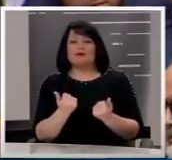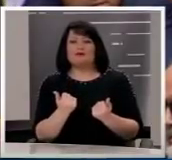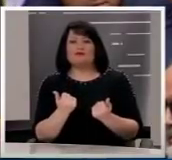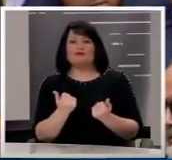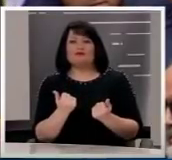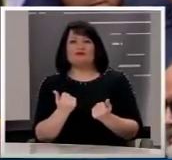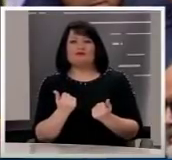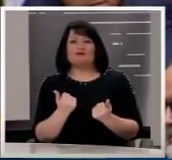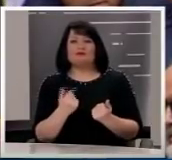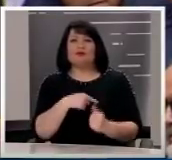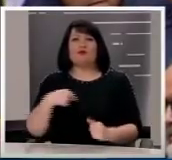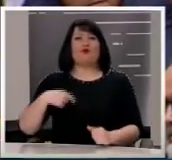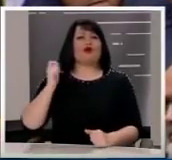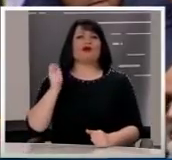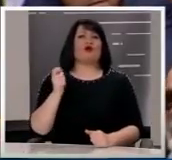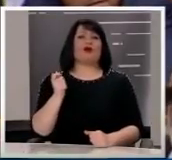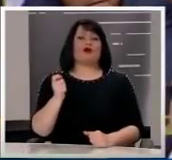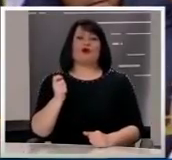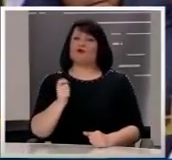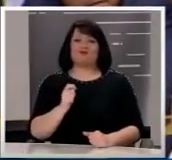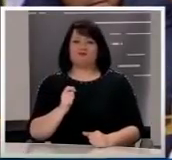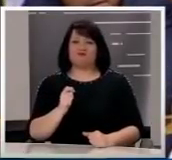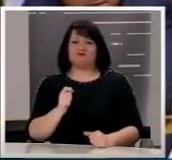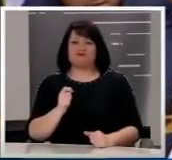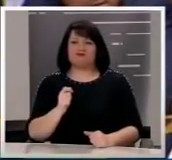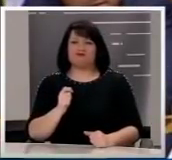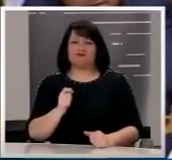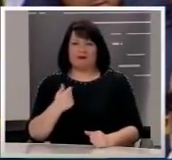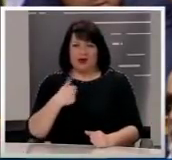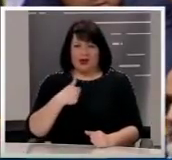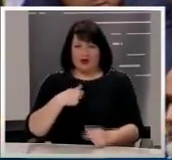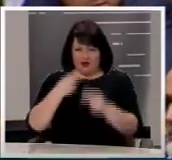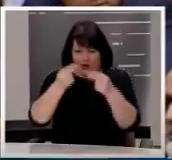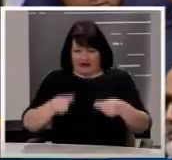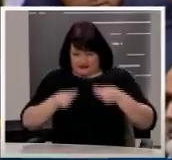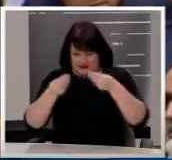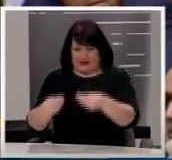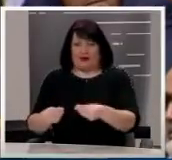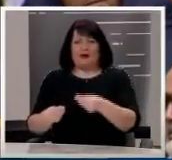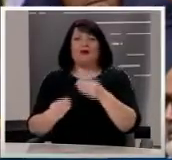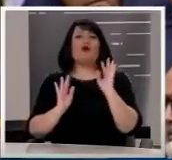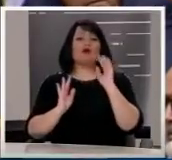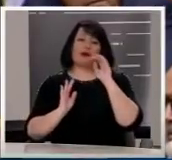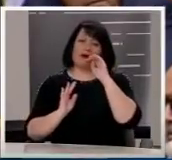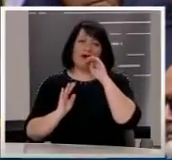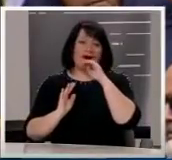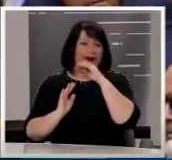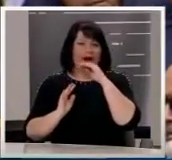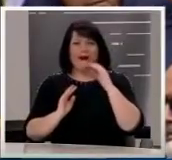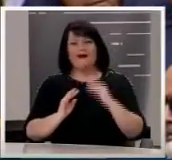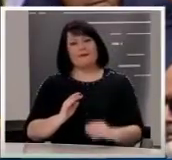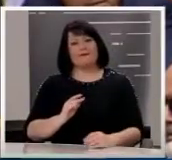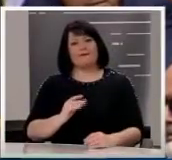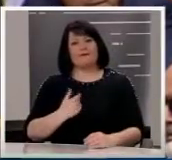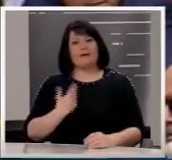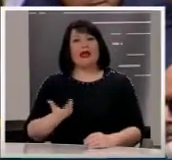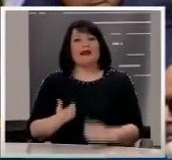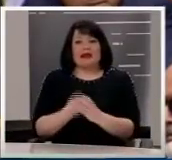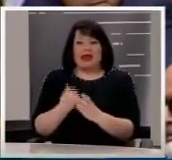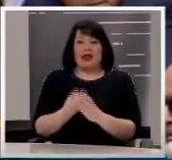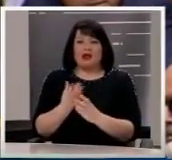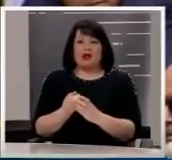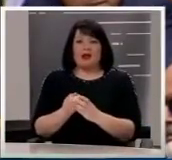κανέναν πολιτικό αρχηγό. Μα ούτε εγώ έφερα λύση. Και αν δεν είχα νεότερα να σας μεταφέρω,